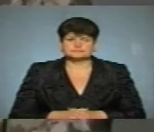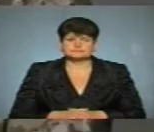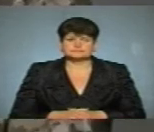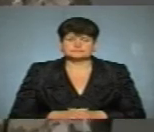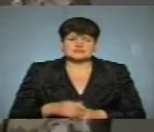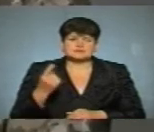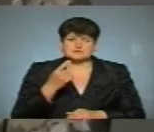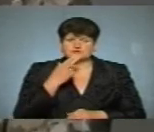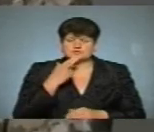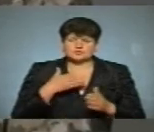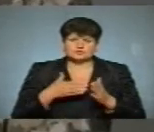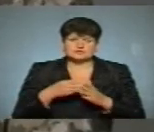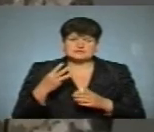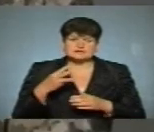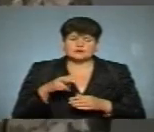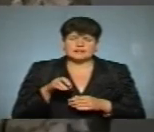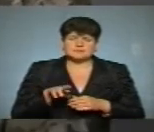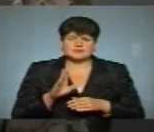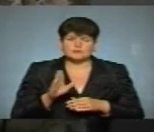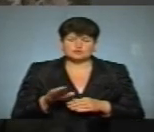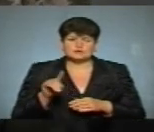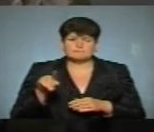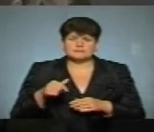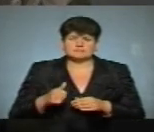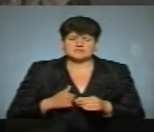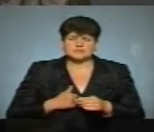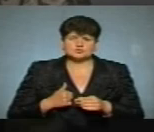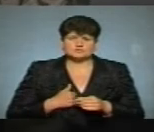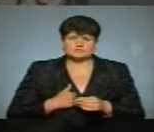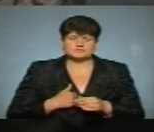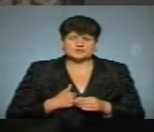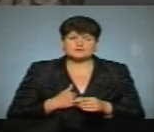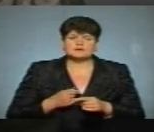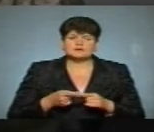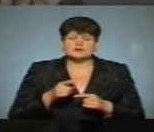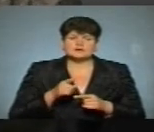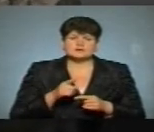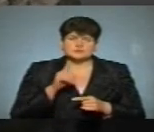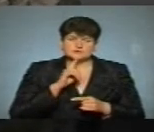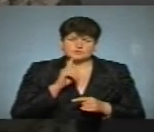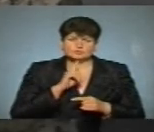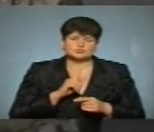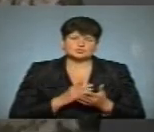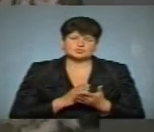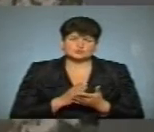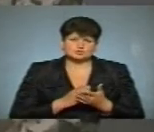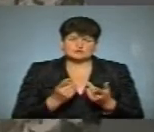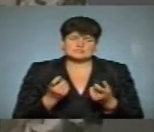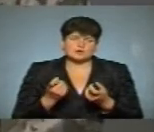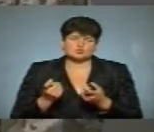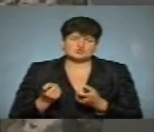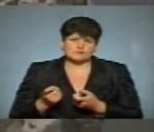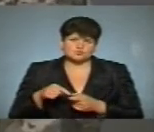З 1 червня по 30 липня відбудеться призов на строкову військову службу. На строкову військову службу в цьому році залучаються